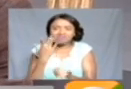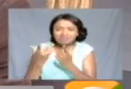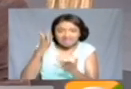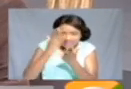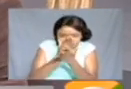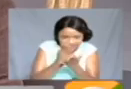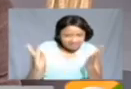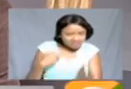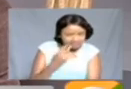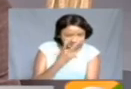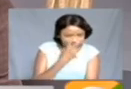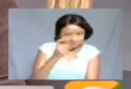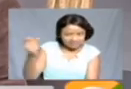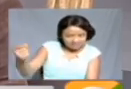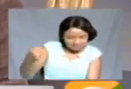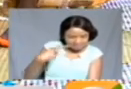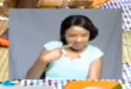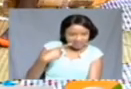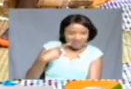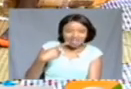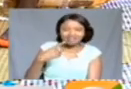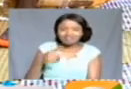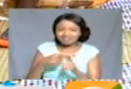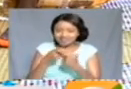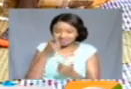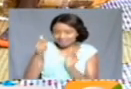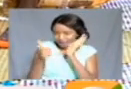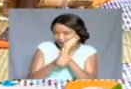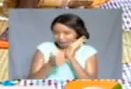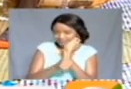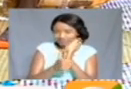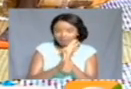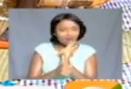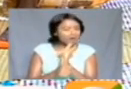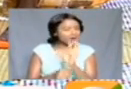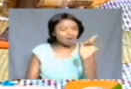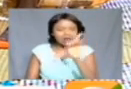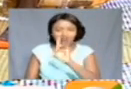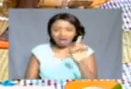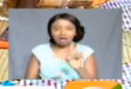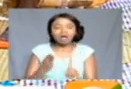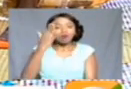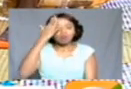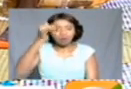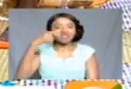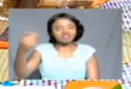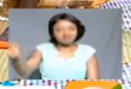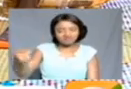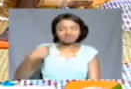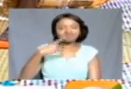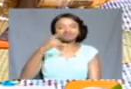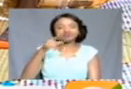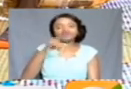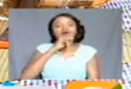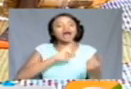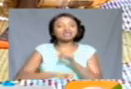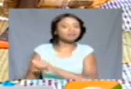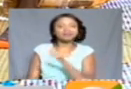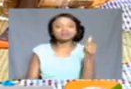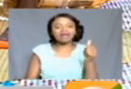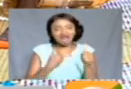atatuma mpenzi akione asikielewe. Rashid atakutumiaje ukiwa wewe ni mume wa mtu?